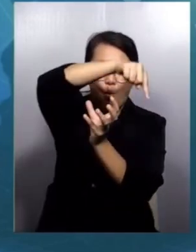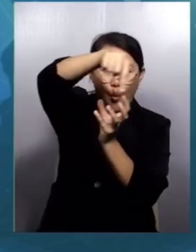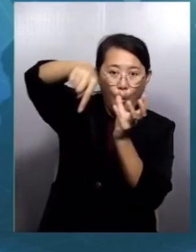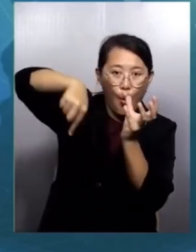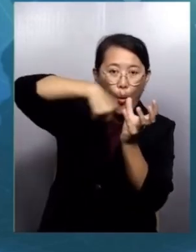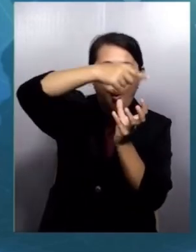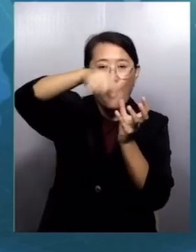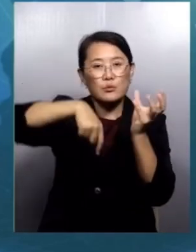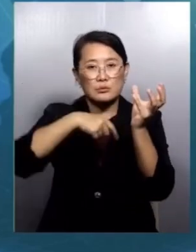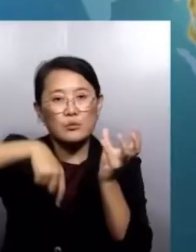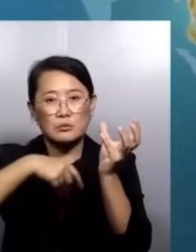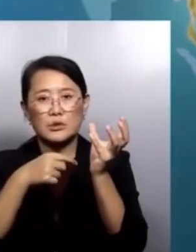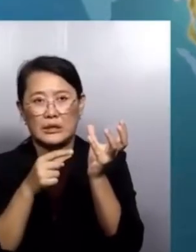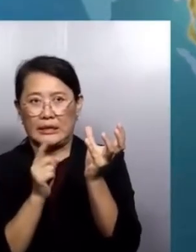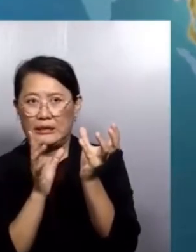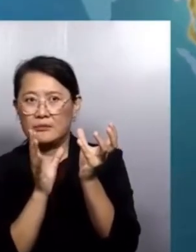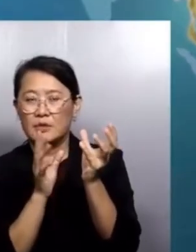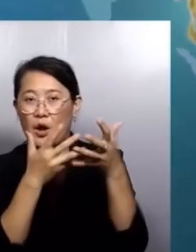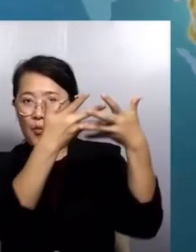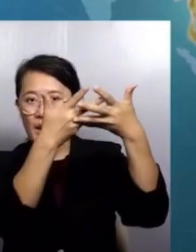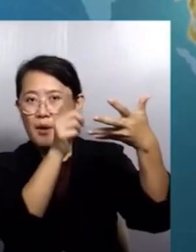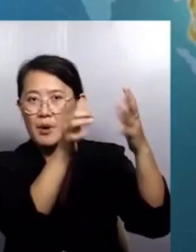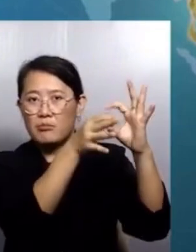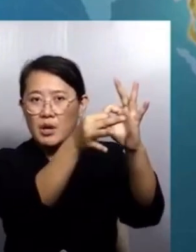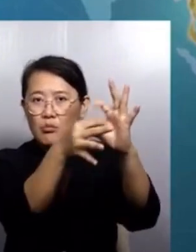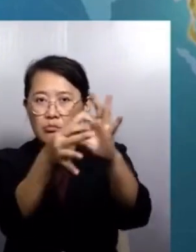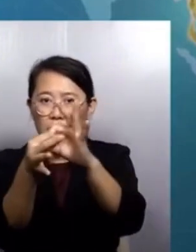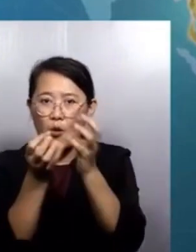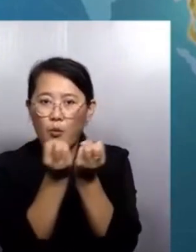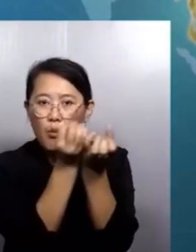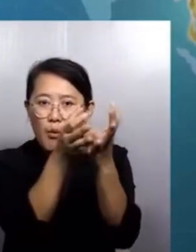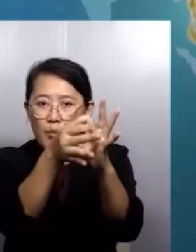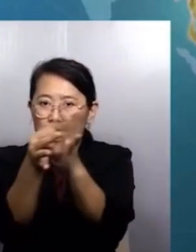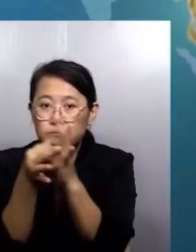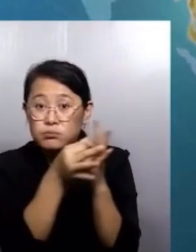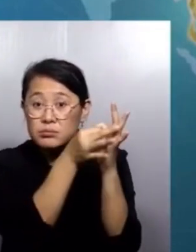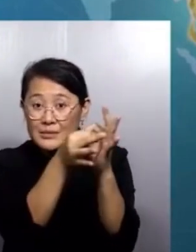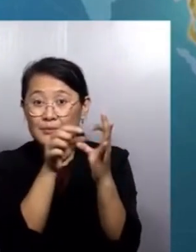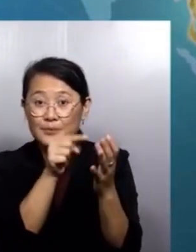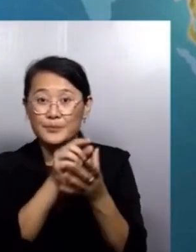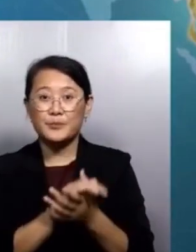ไม่มากก็น้อยอันที่2ที่น่าสนใจกว่าคืออย่างนี้ครับ